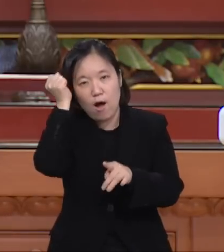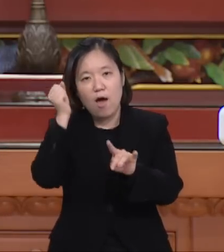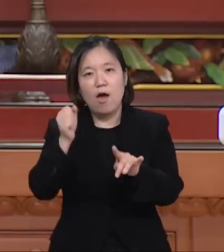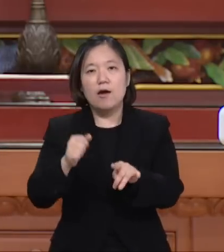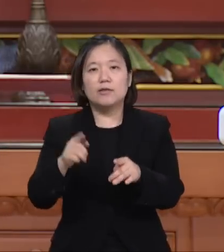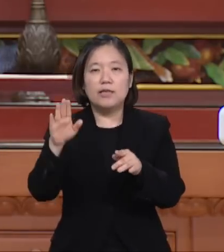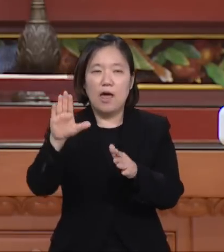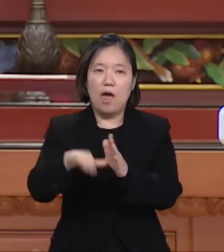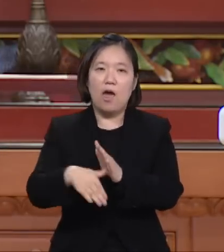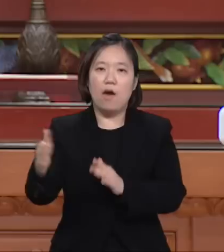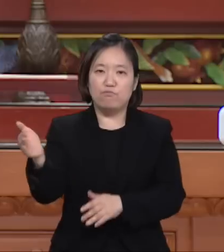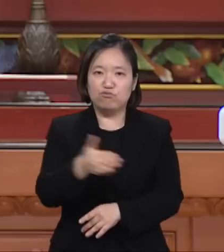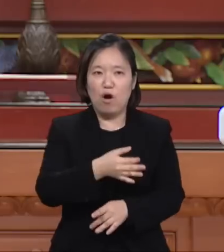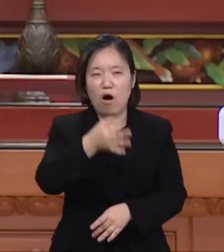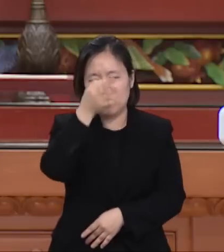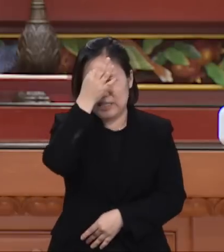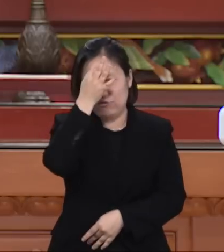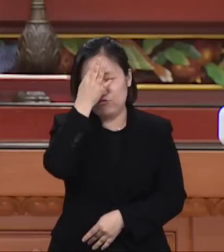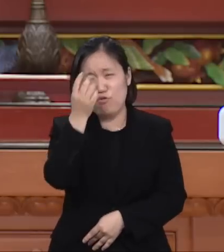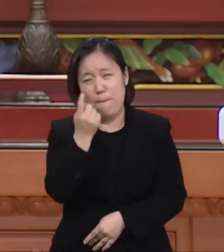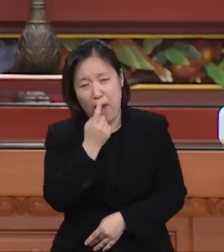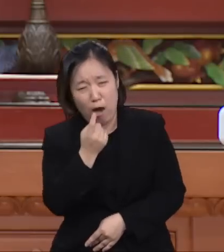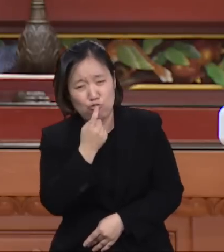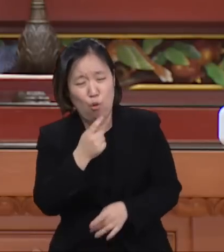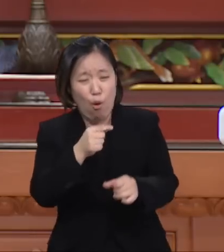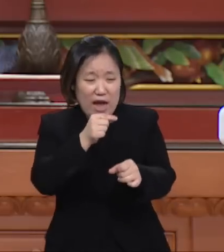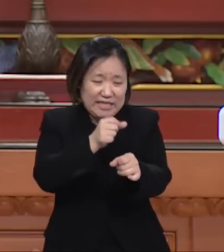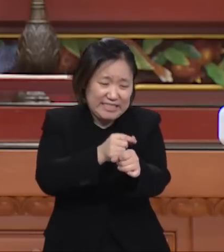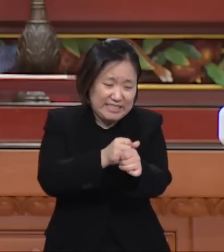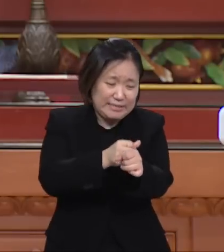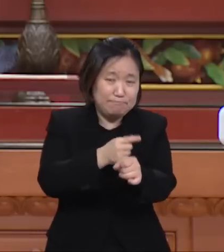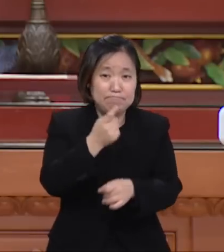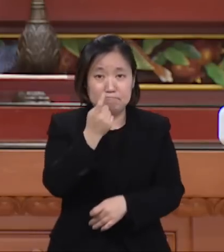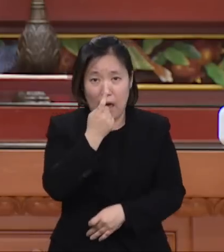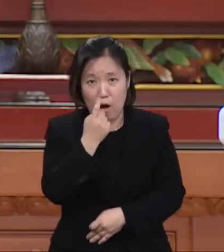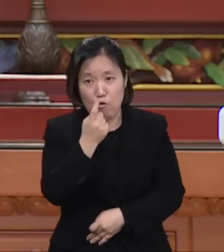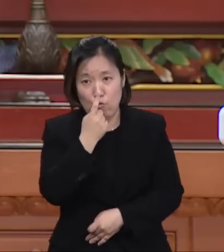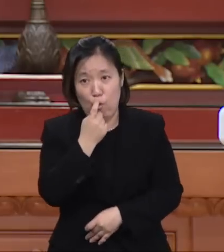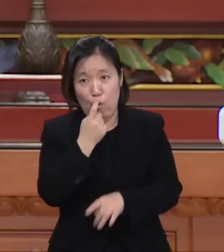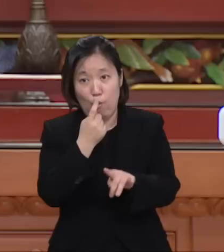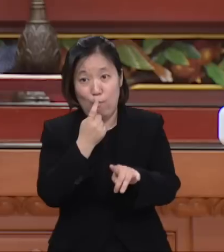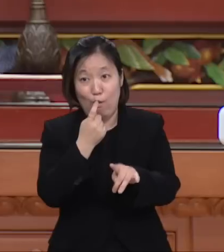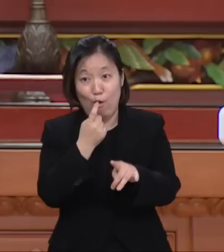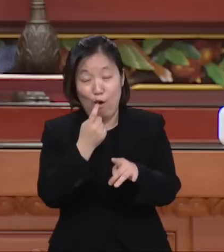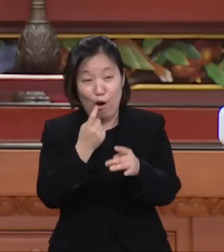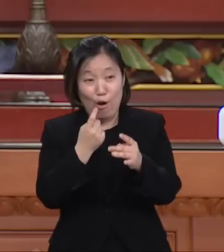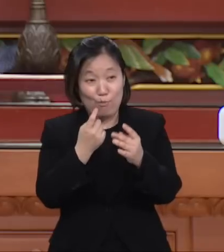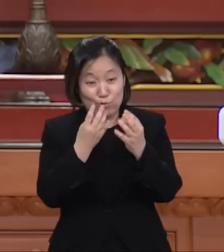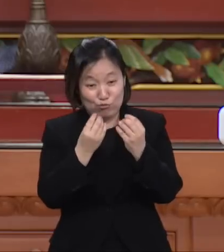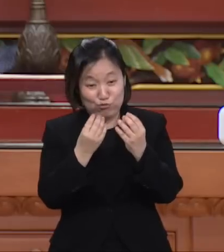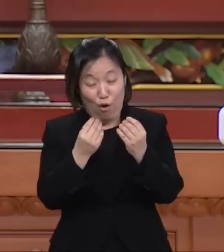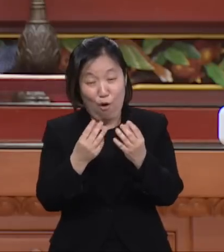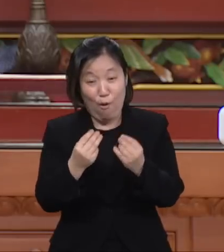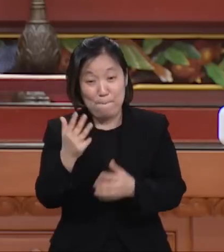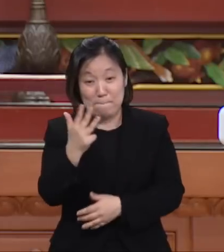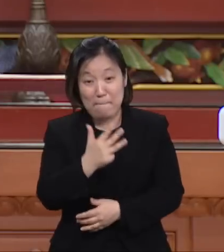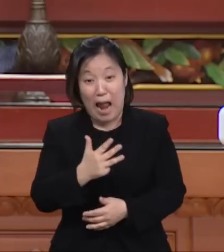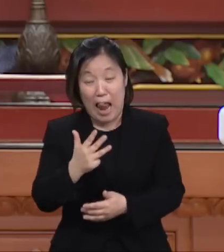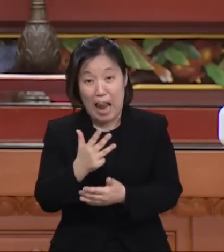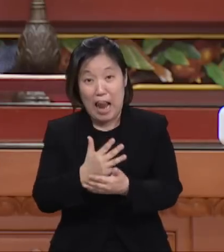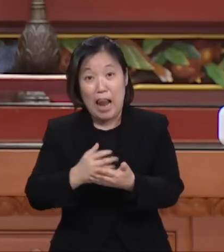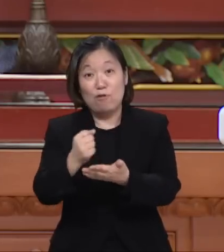배우고 한약도 배우고 시술도 배우고 하다못해 주여 사주팔자